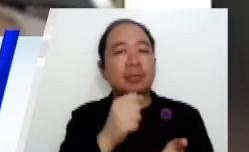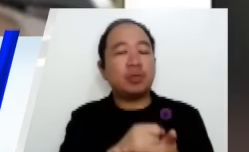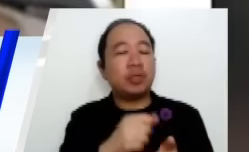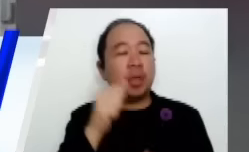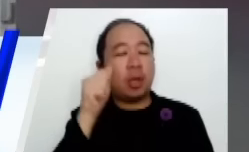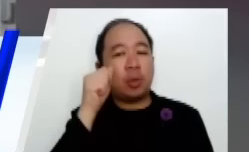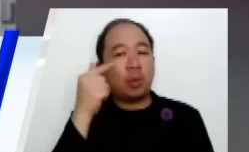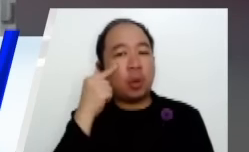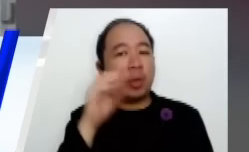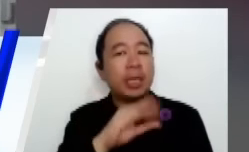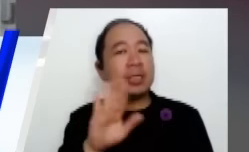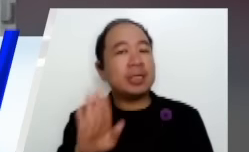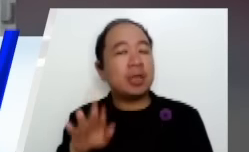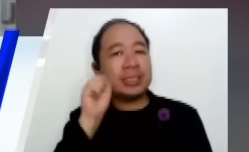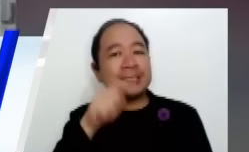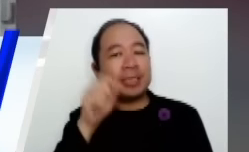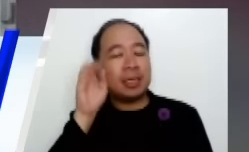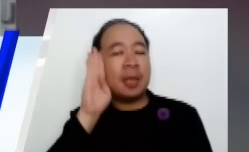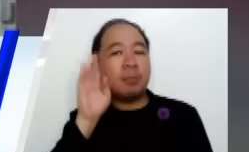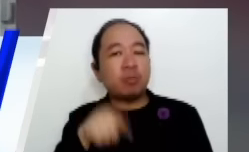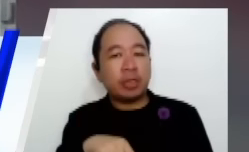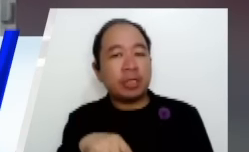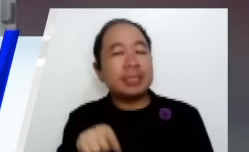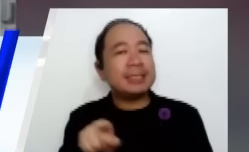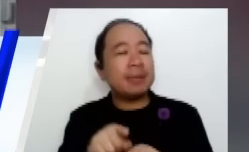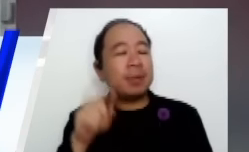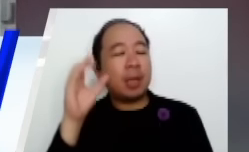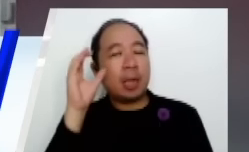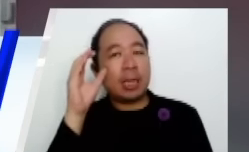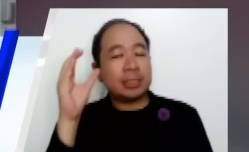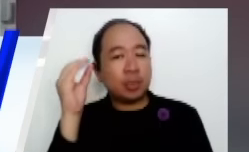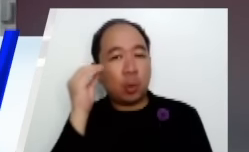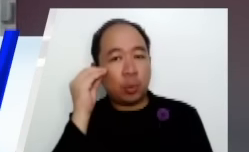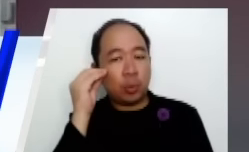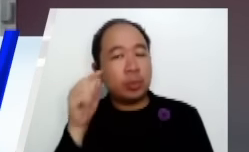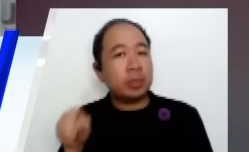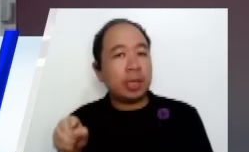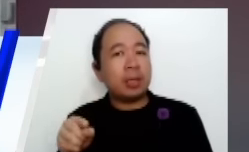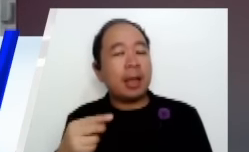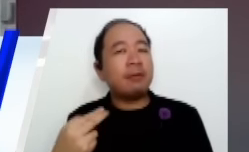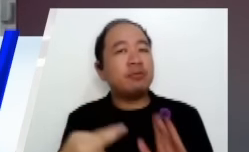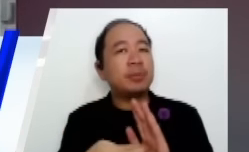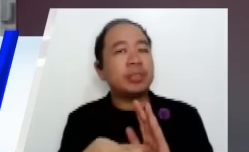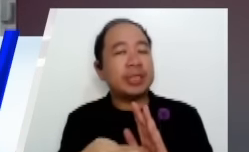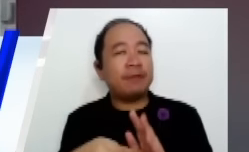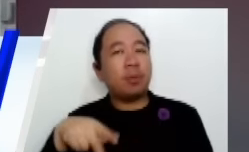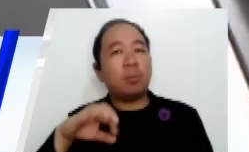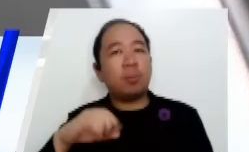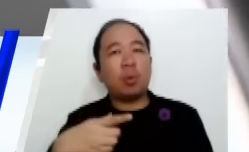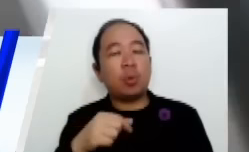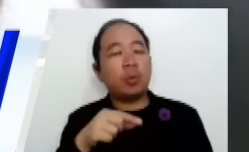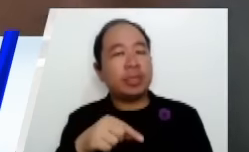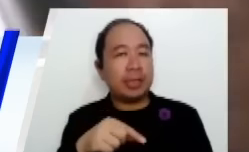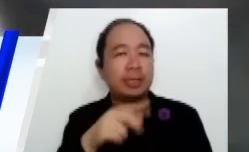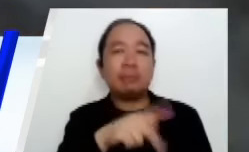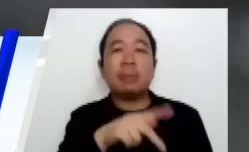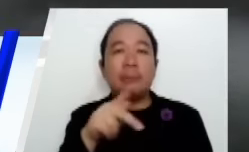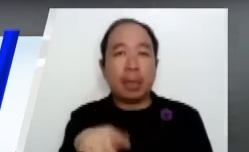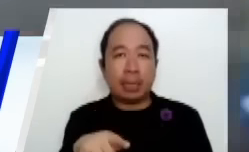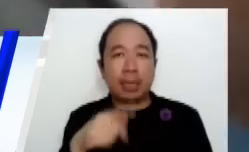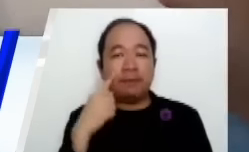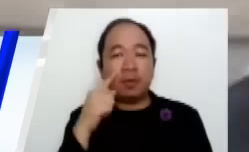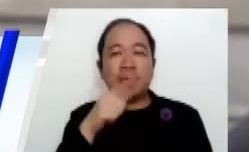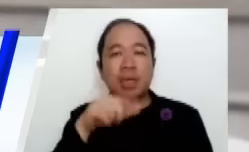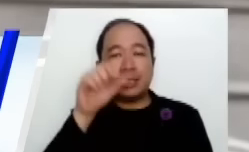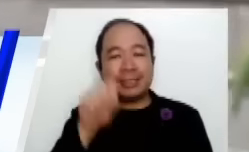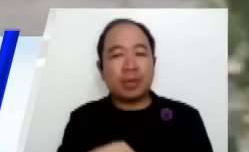Wesley gayon din si Cassandra leong na representative ng Pogo sa porak Pampanga na lucky South 99 pero ayon kay justice